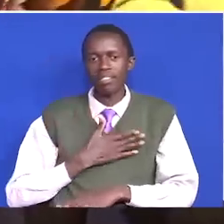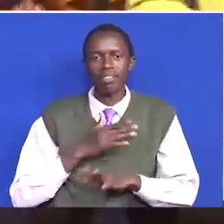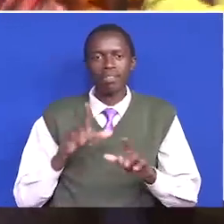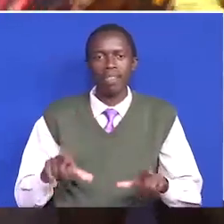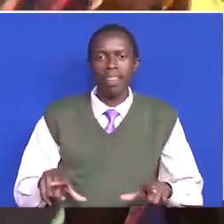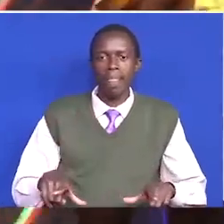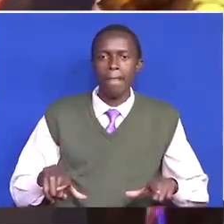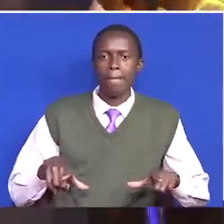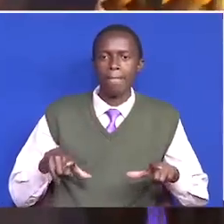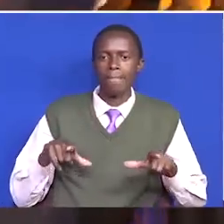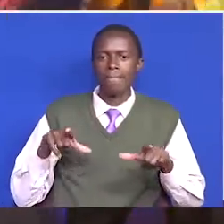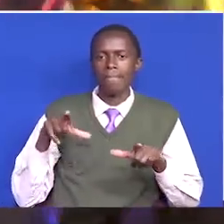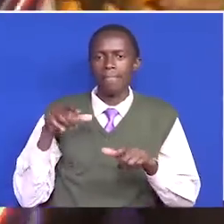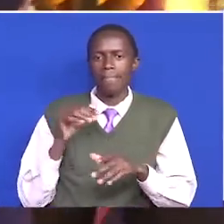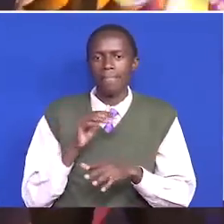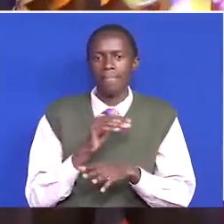maishani mwangu.